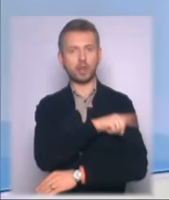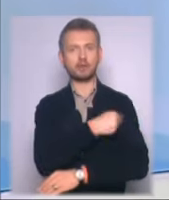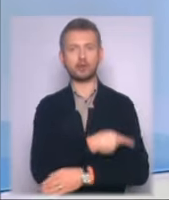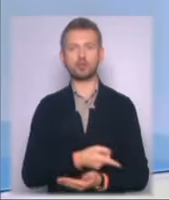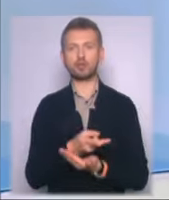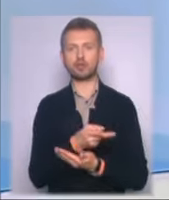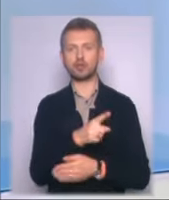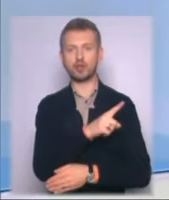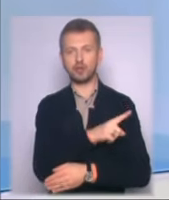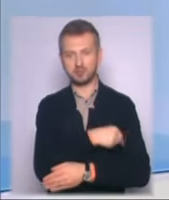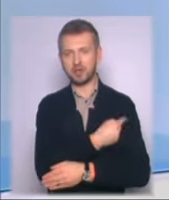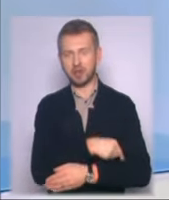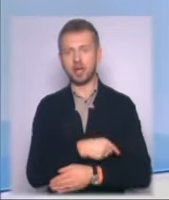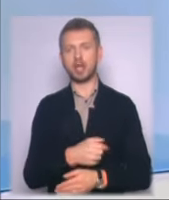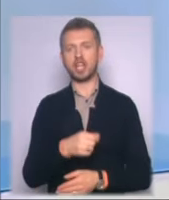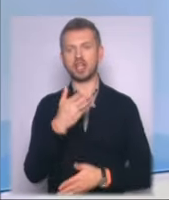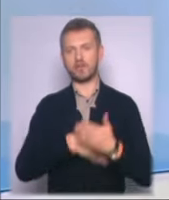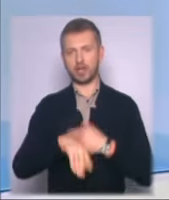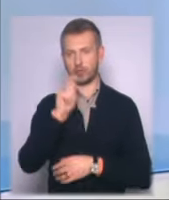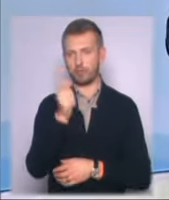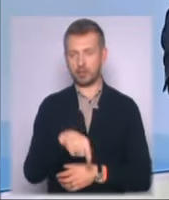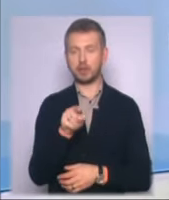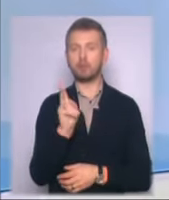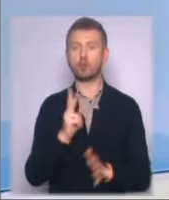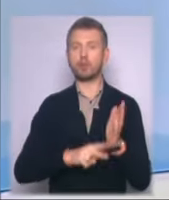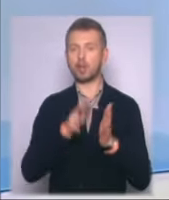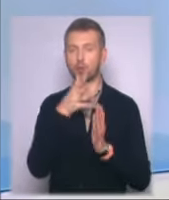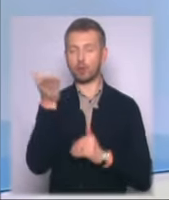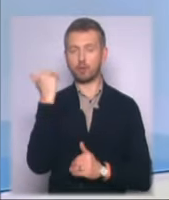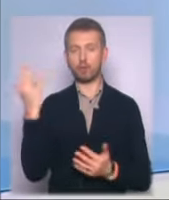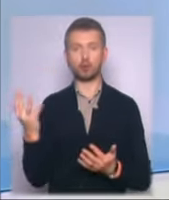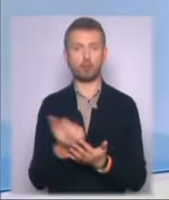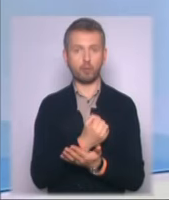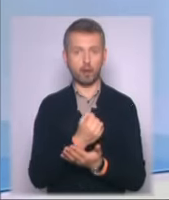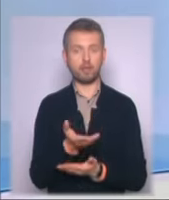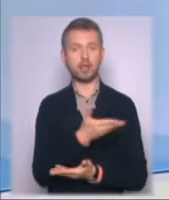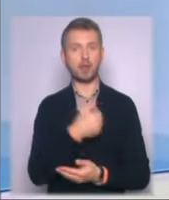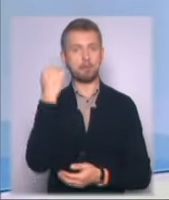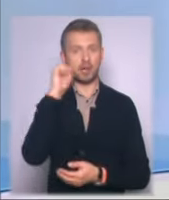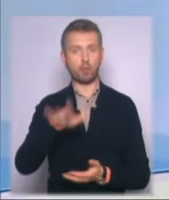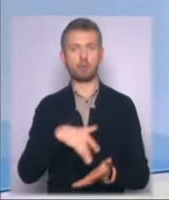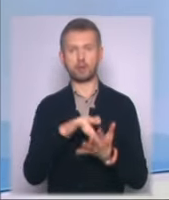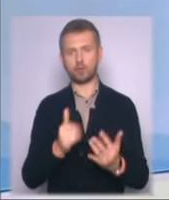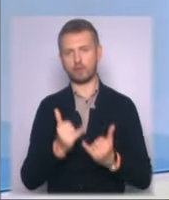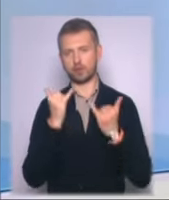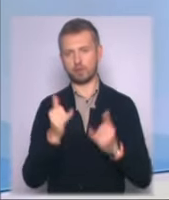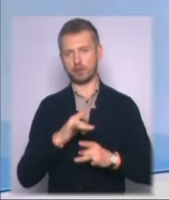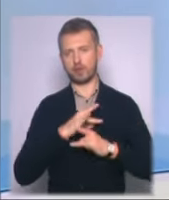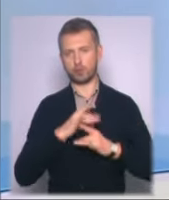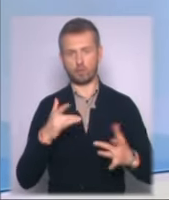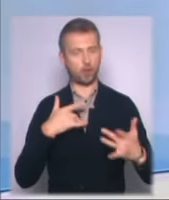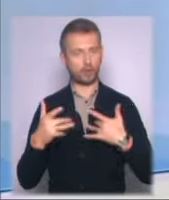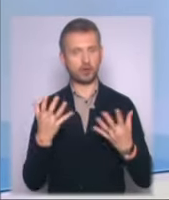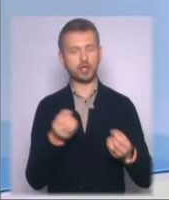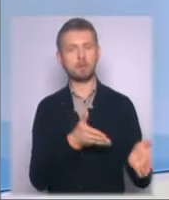шпиталі інвалідів Великої вітчизняної війни. Тим, хто 70 років тому здобував нам перемогу, місто влаштувало святковий концерт, а ще